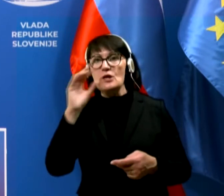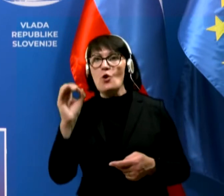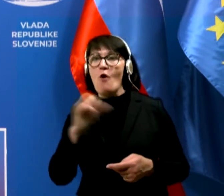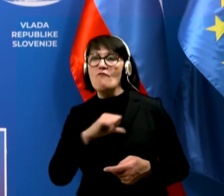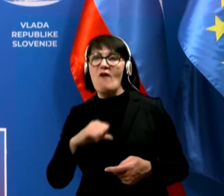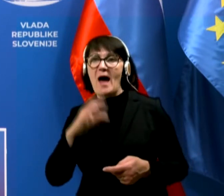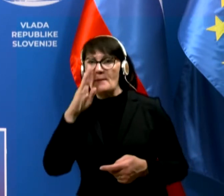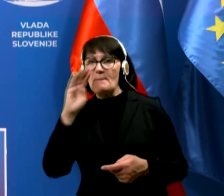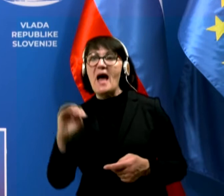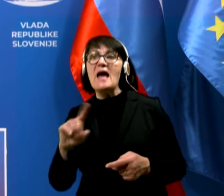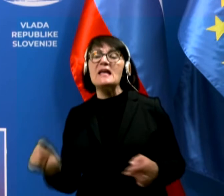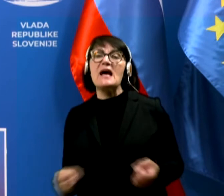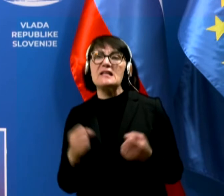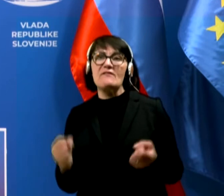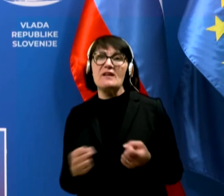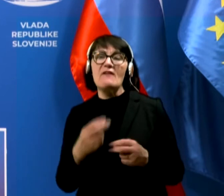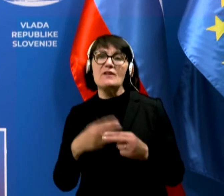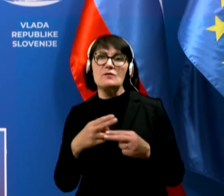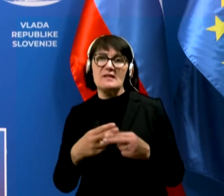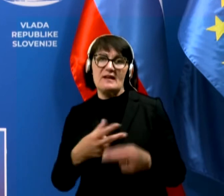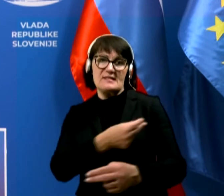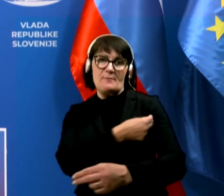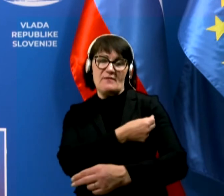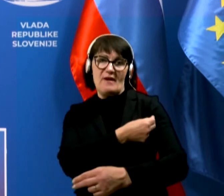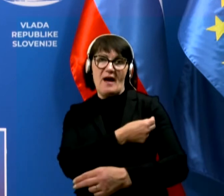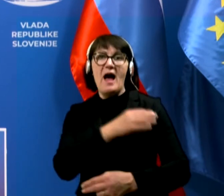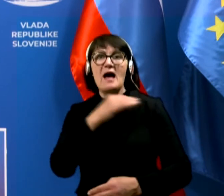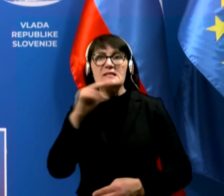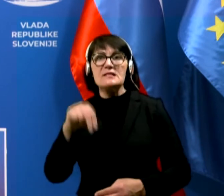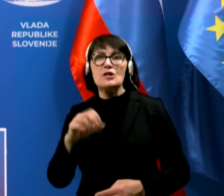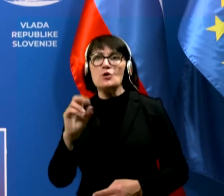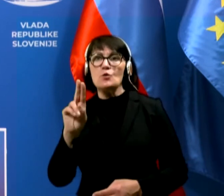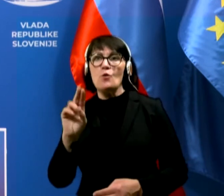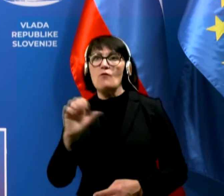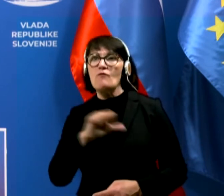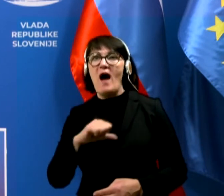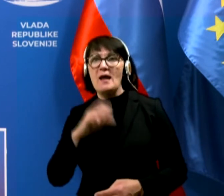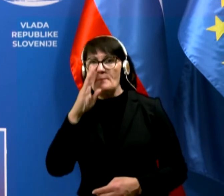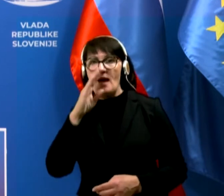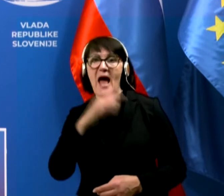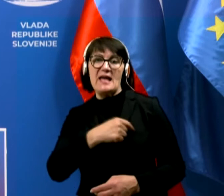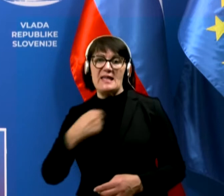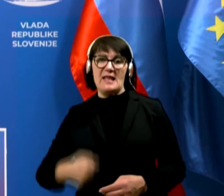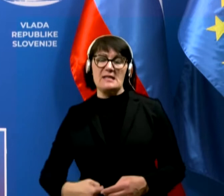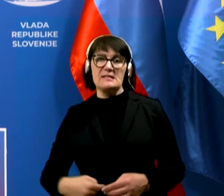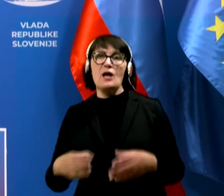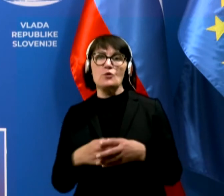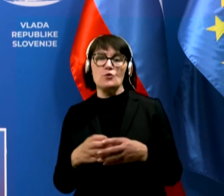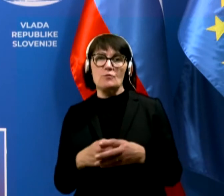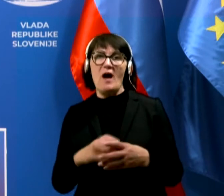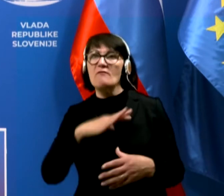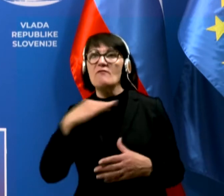inaktiviranega virusnega cepiva. Sinofarm je kitajska družba, veliko